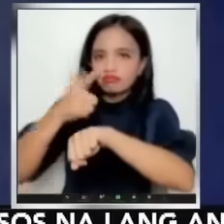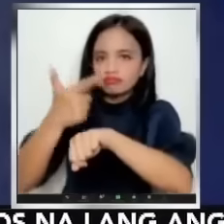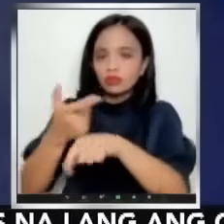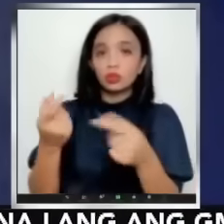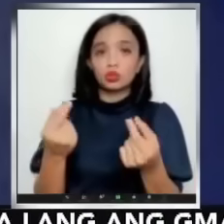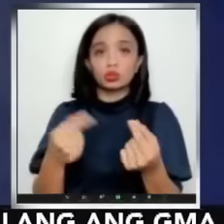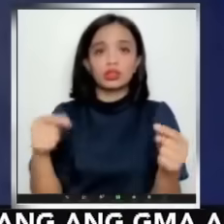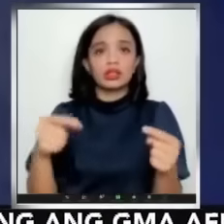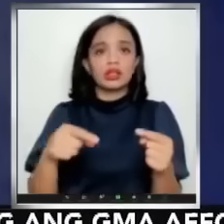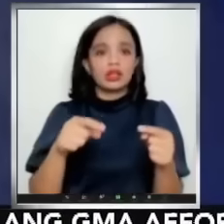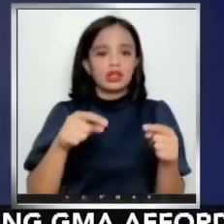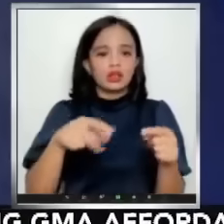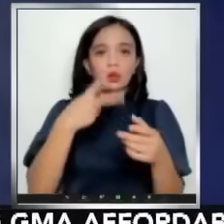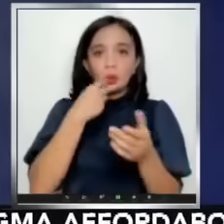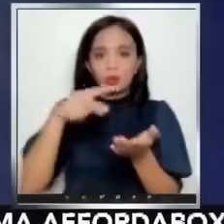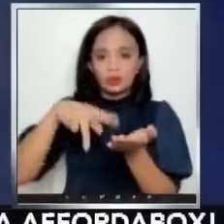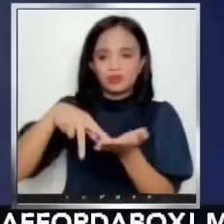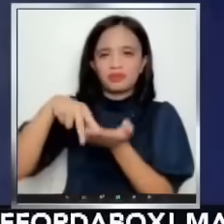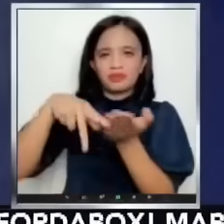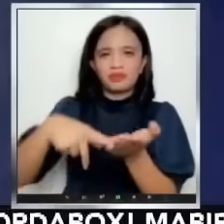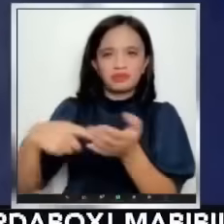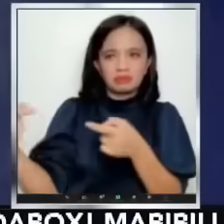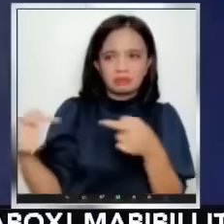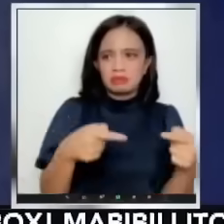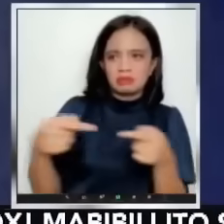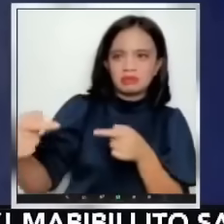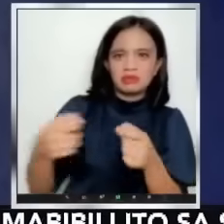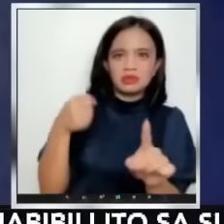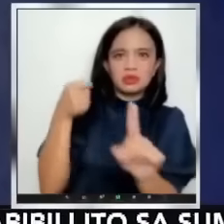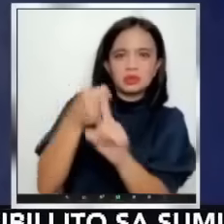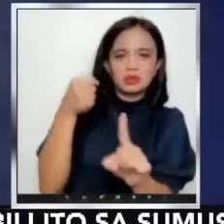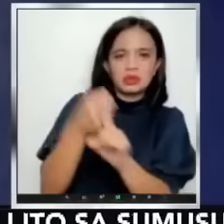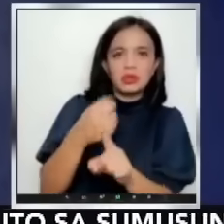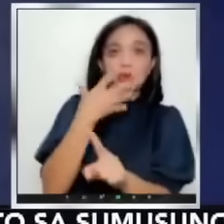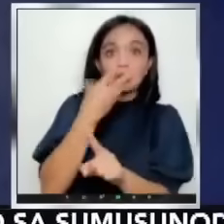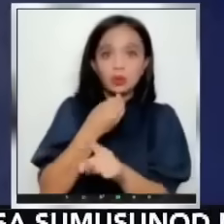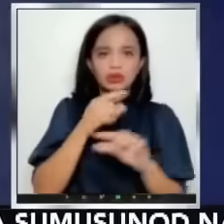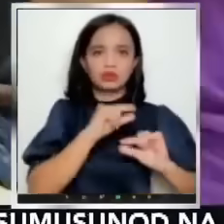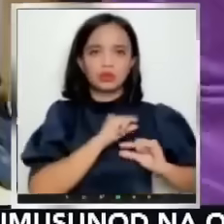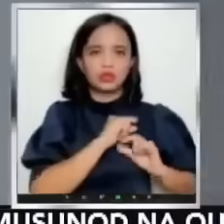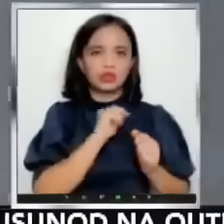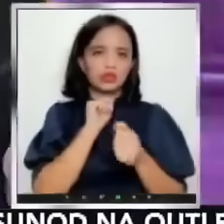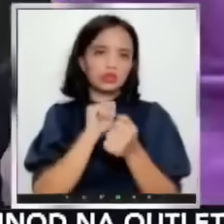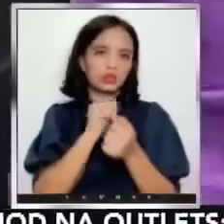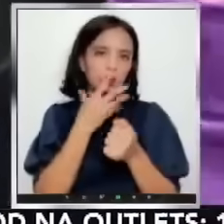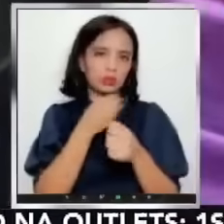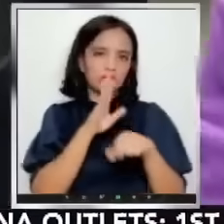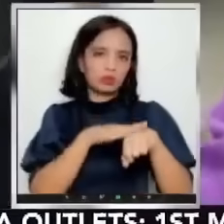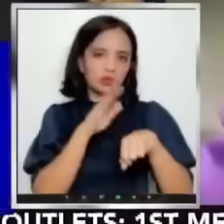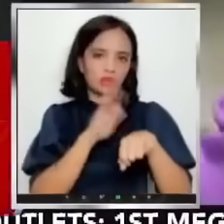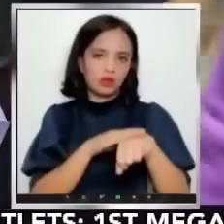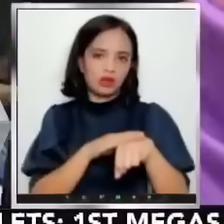isang skateboarder sa nanita sa kanilang gwardiya. Nakatutok si Danating Kungko.